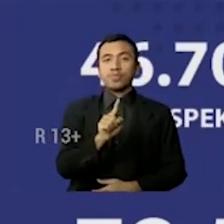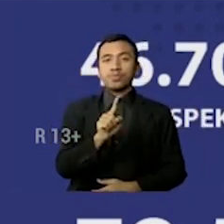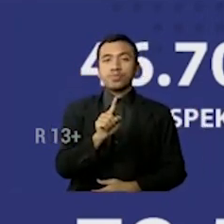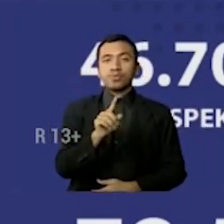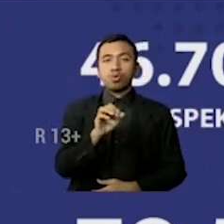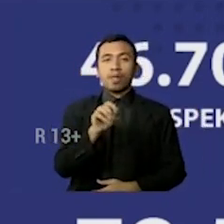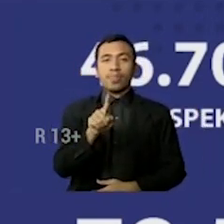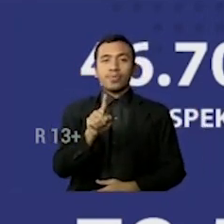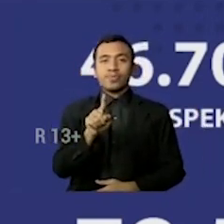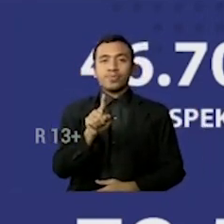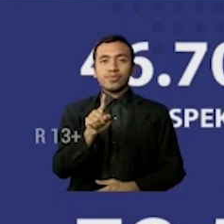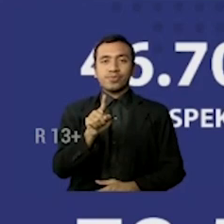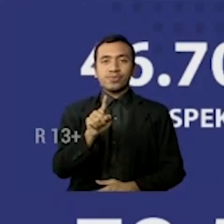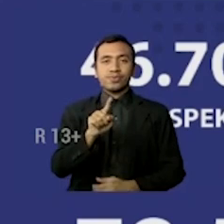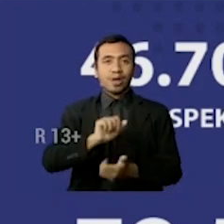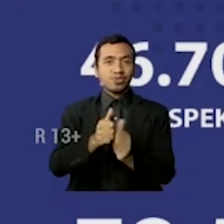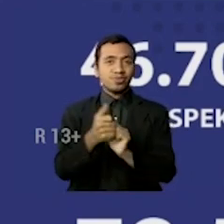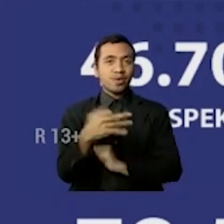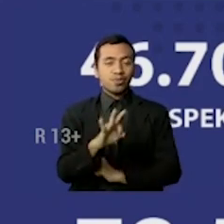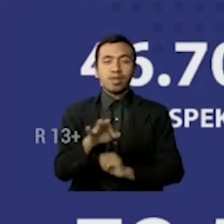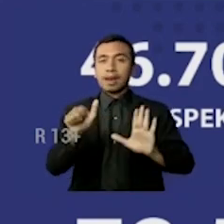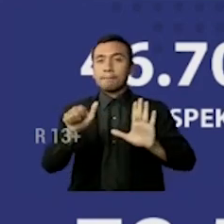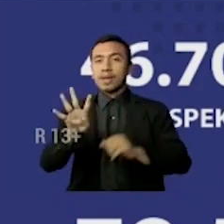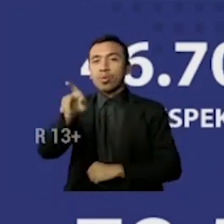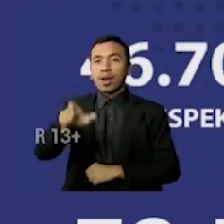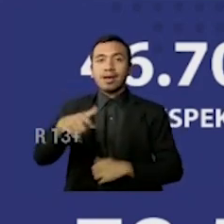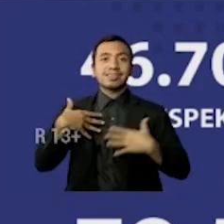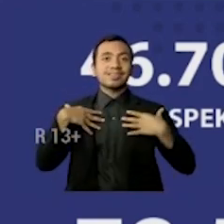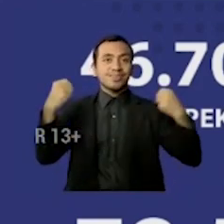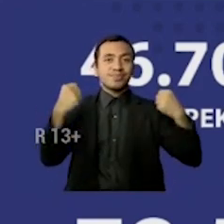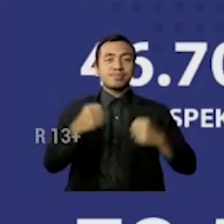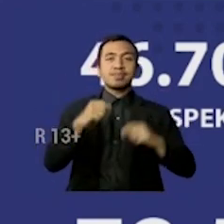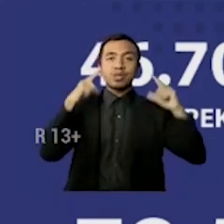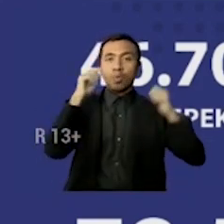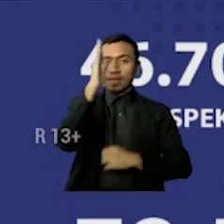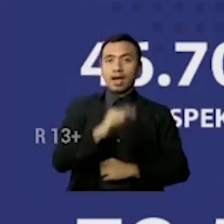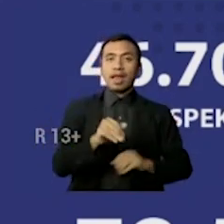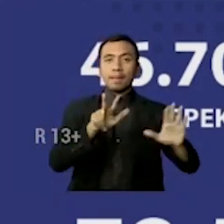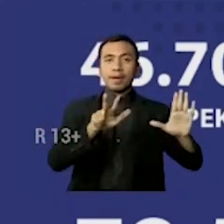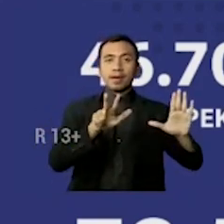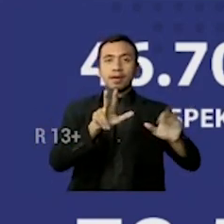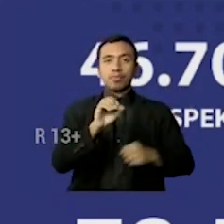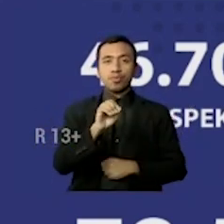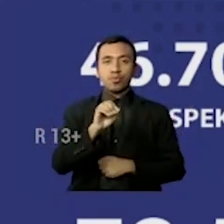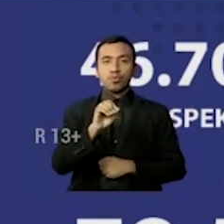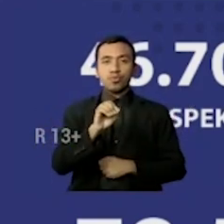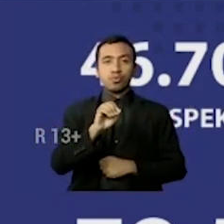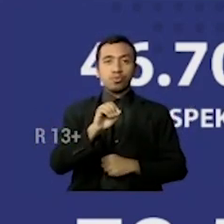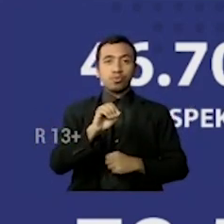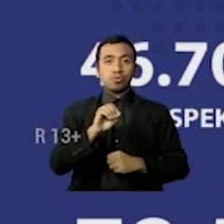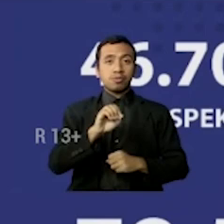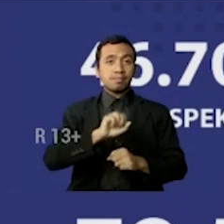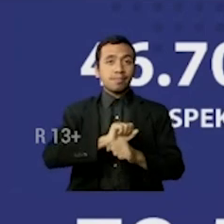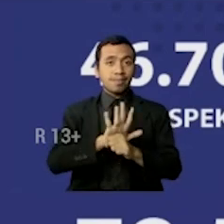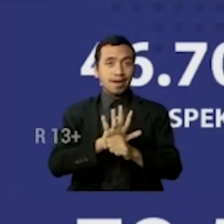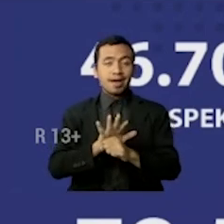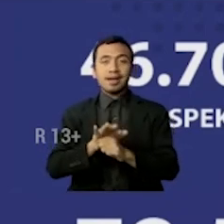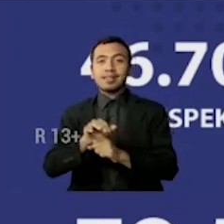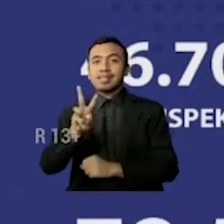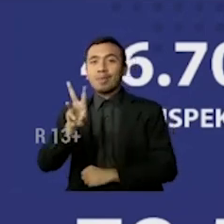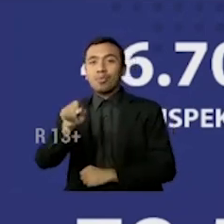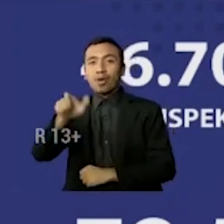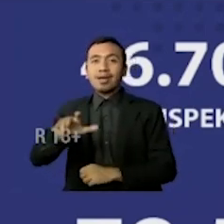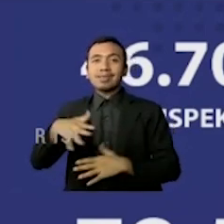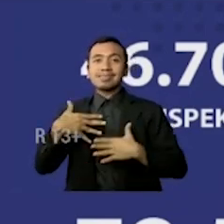kasus dengan 64 sembuh Hai Jawa Tengah 80 kasus baru 30 sembuh Jawa